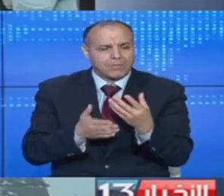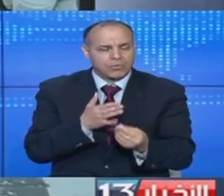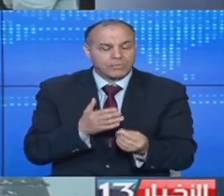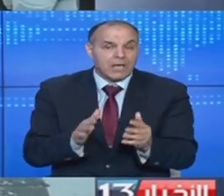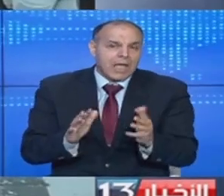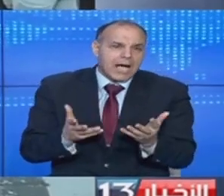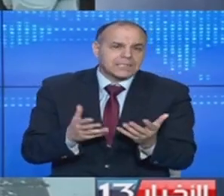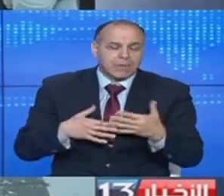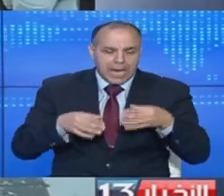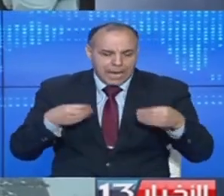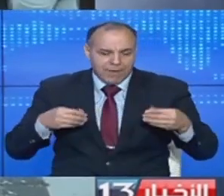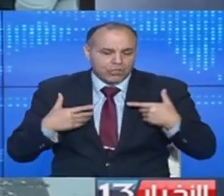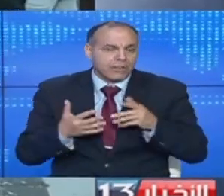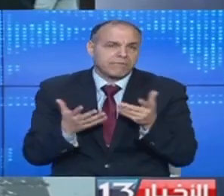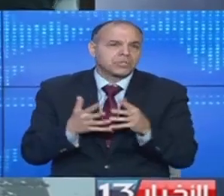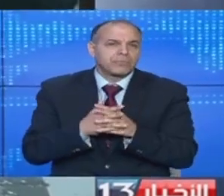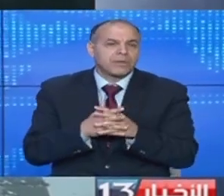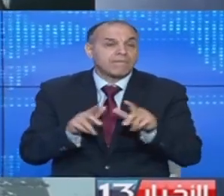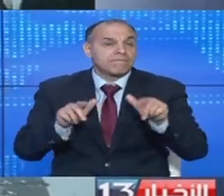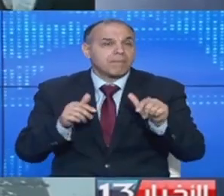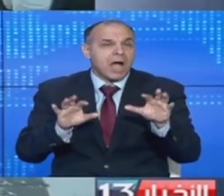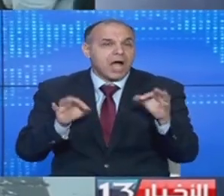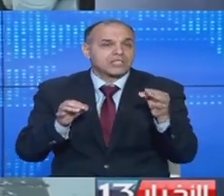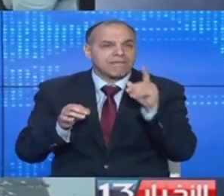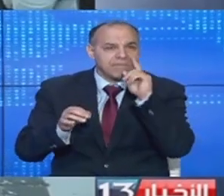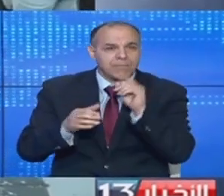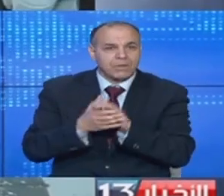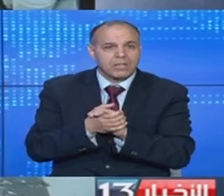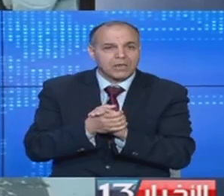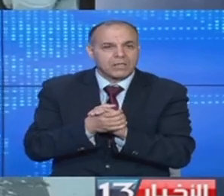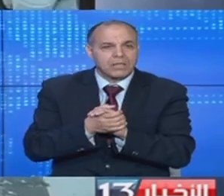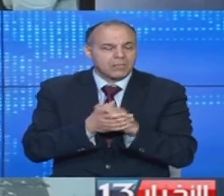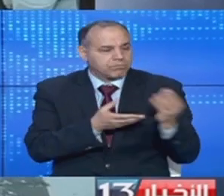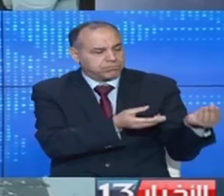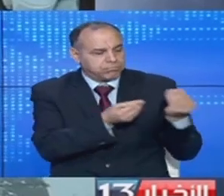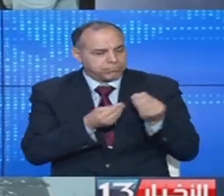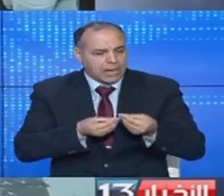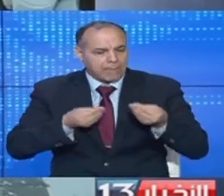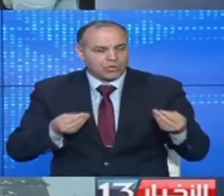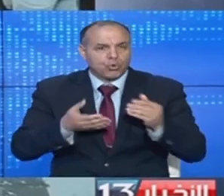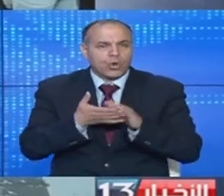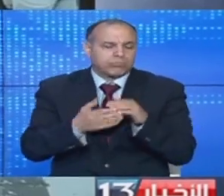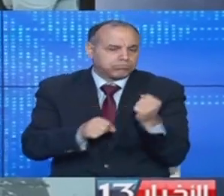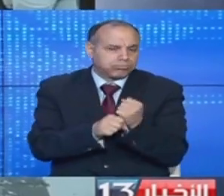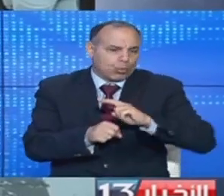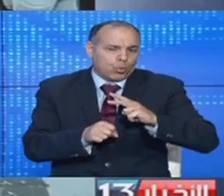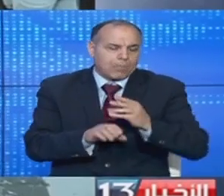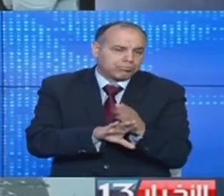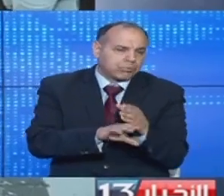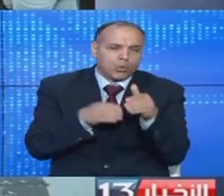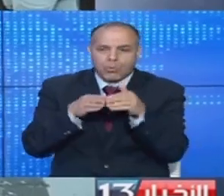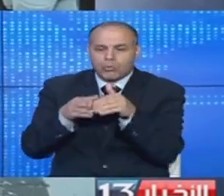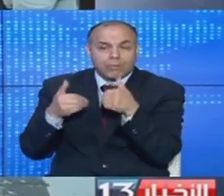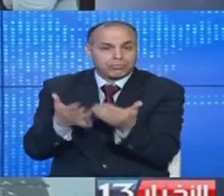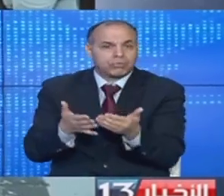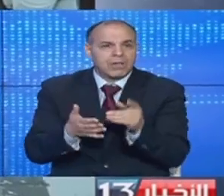حسب القماش اللي عندنا. عندنا 10 بنات، في السوفي يزيدوا يعطيونا شوية قماش أخرى باش نكملوا الطلبية،